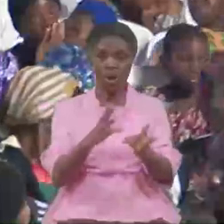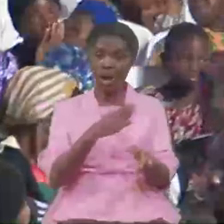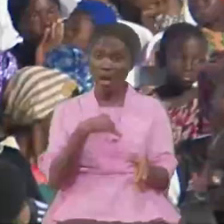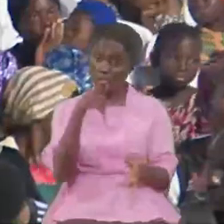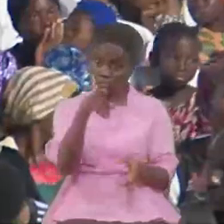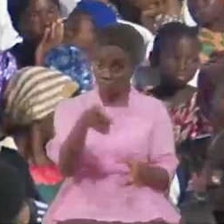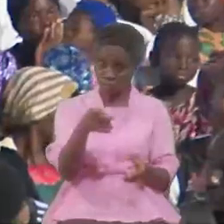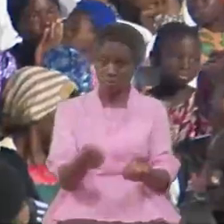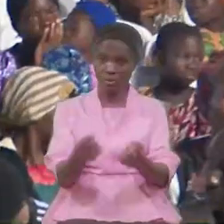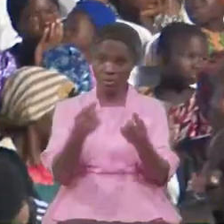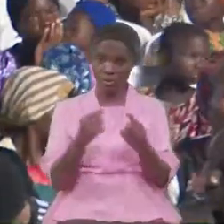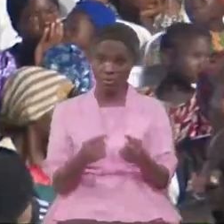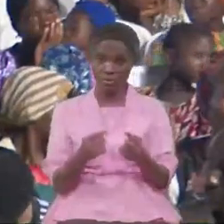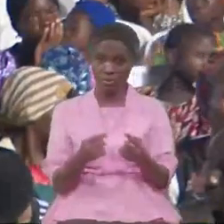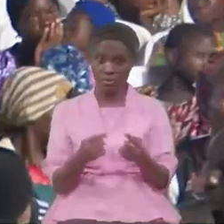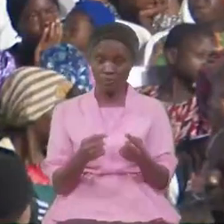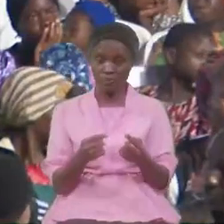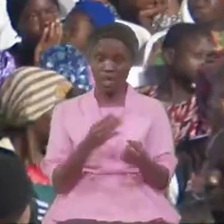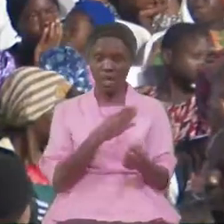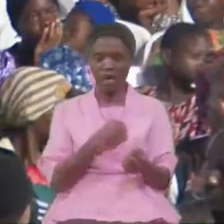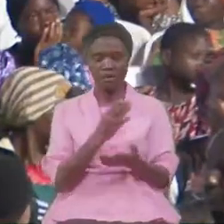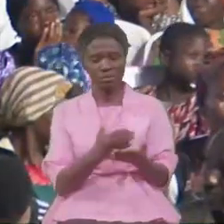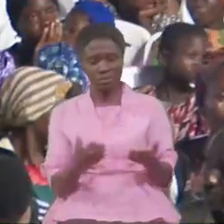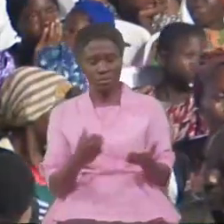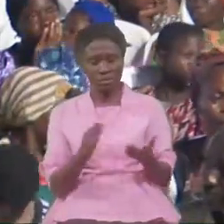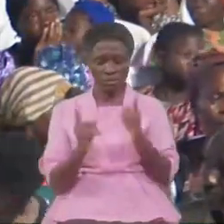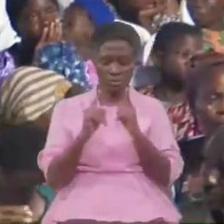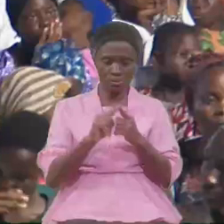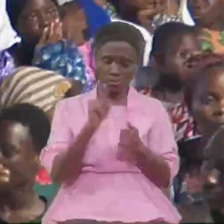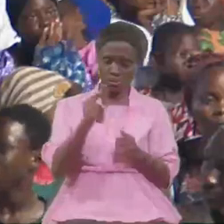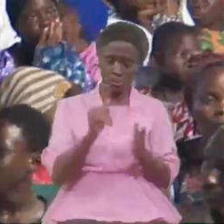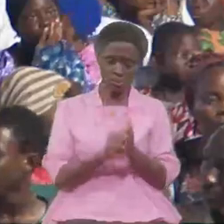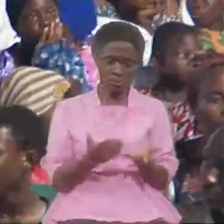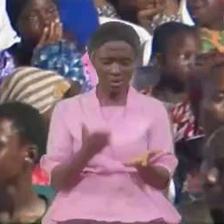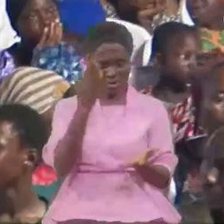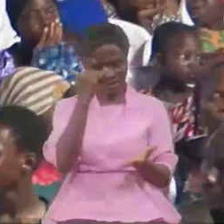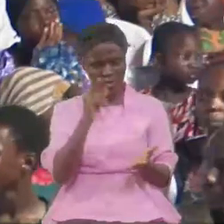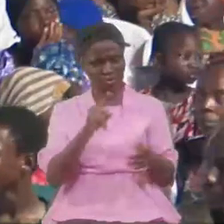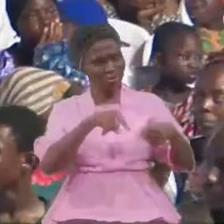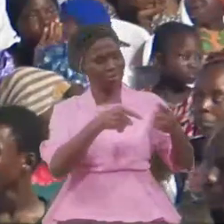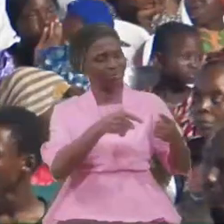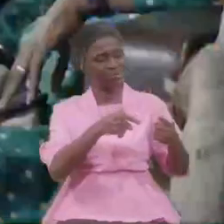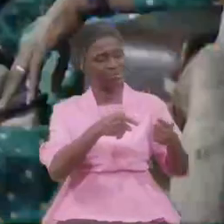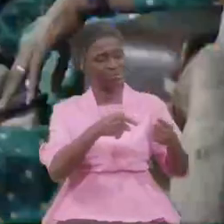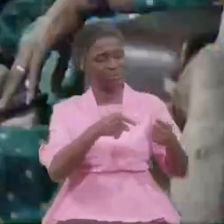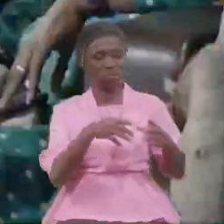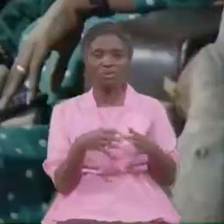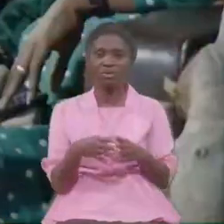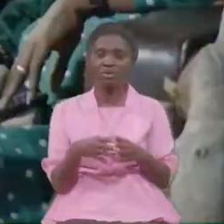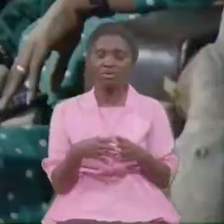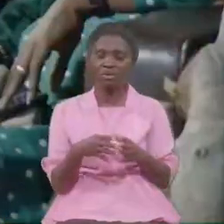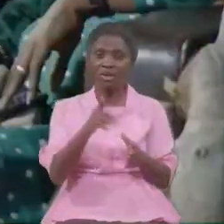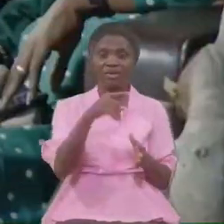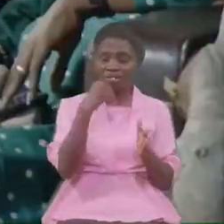Et vous allez venir. Et quelque chose, vous dites, mais pourquoi allez-vous?